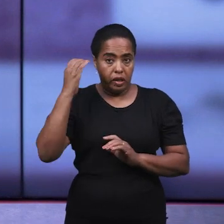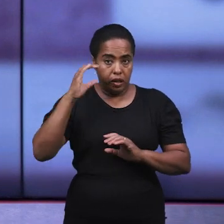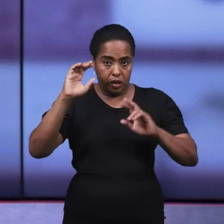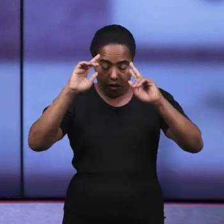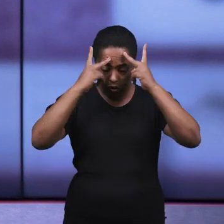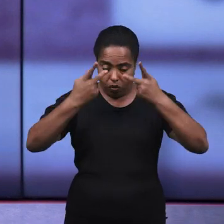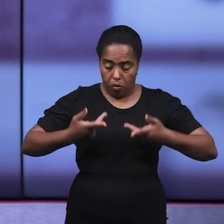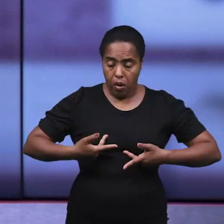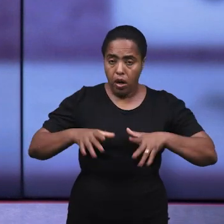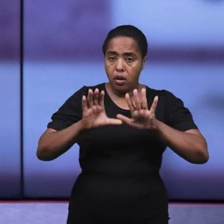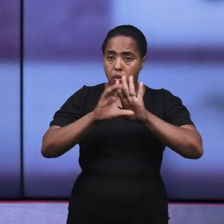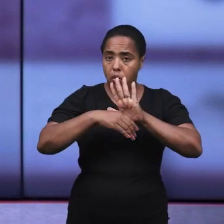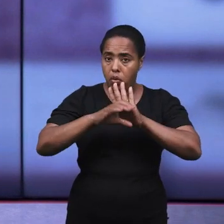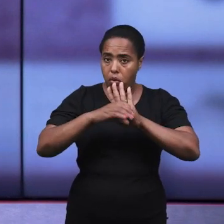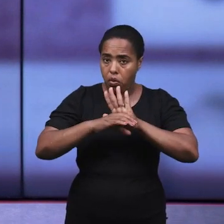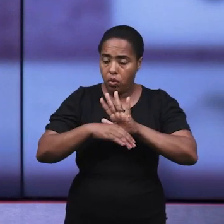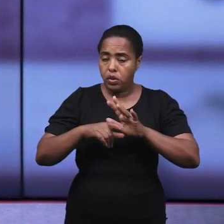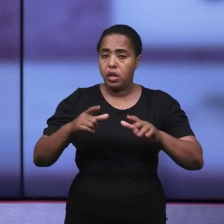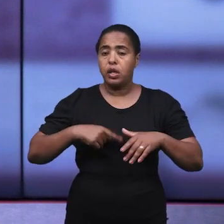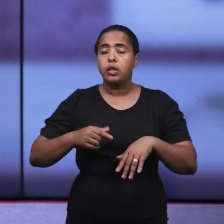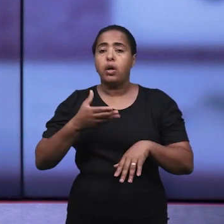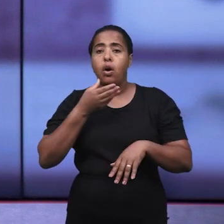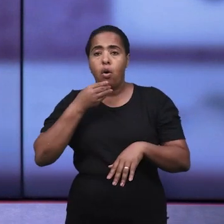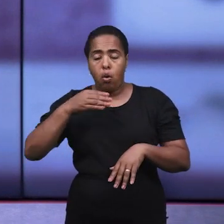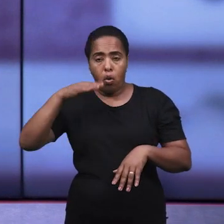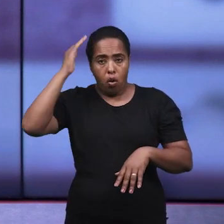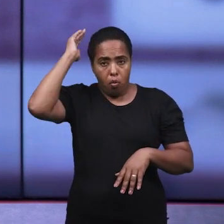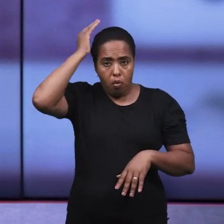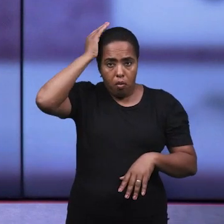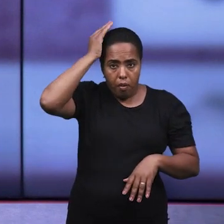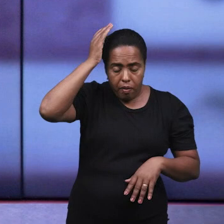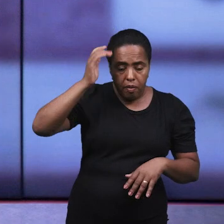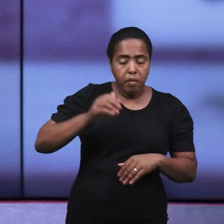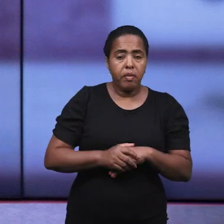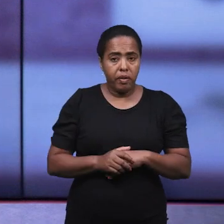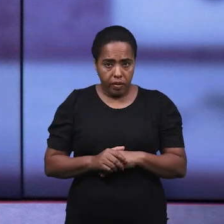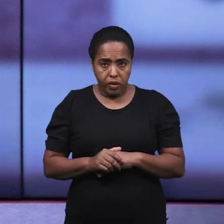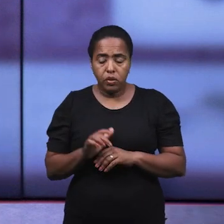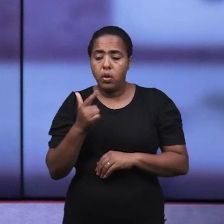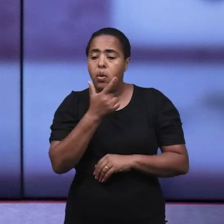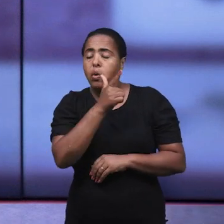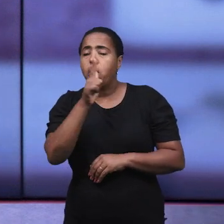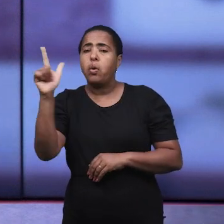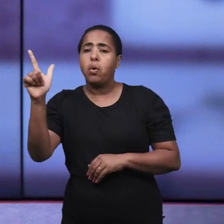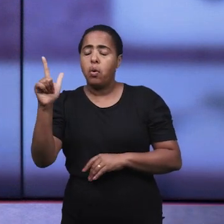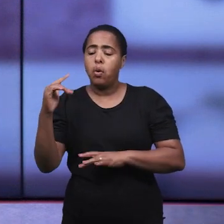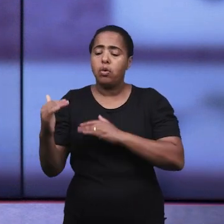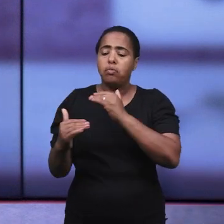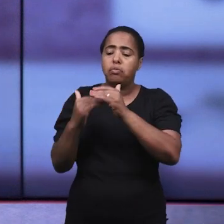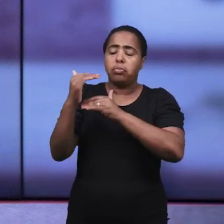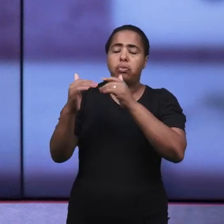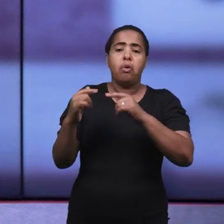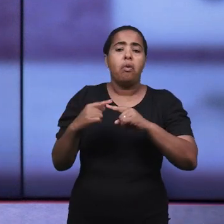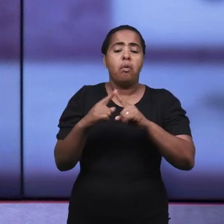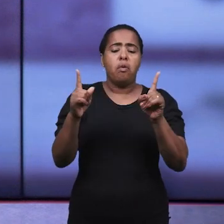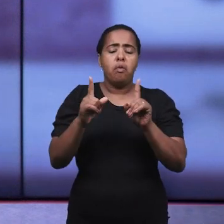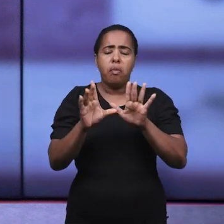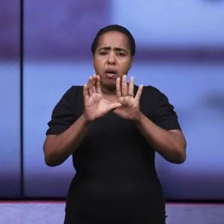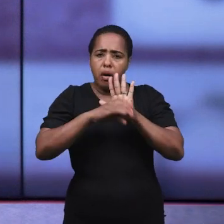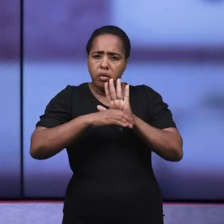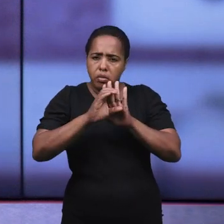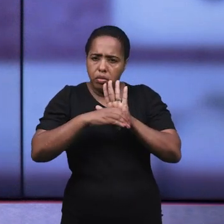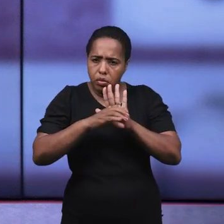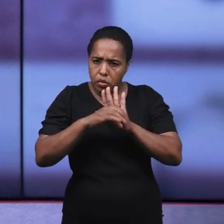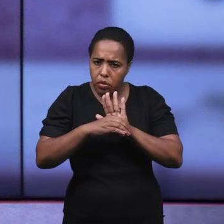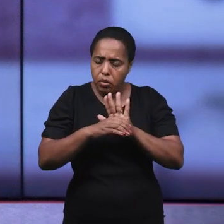avec une absence de cette connaissance, mais dans le regard de l'autre, cela se forme. Mais